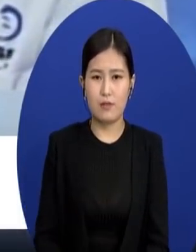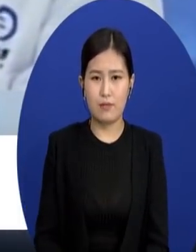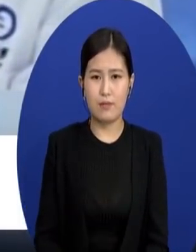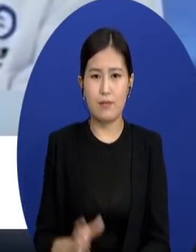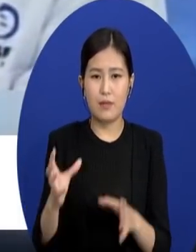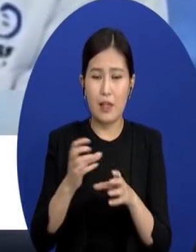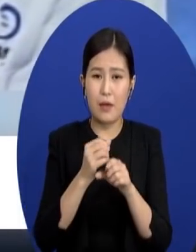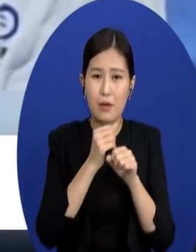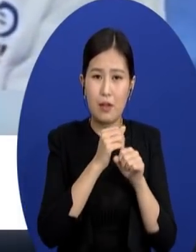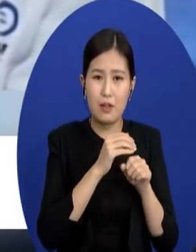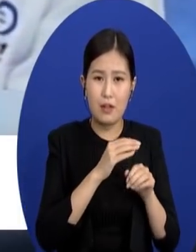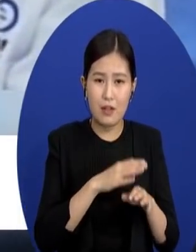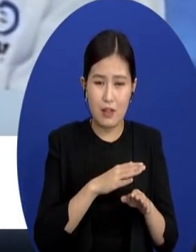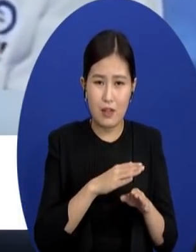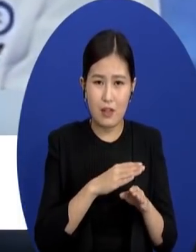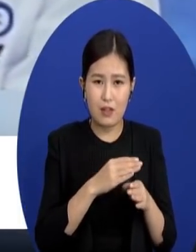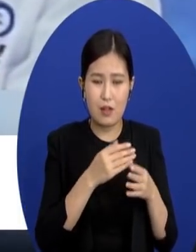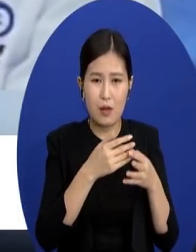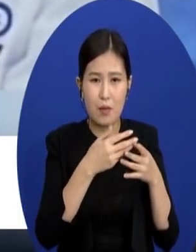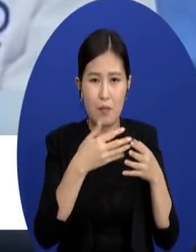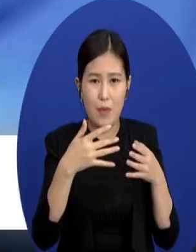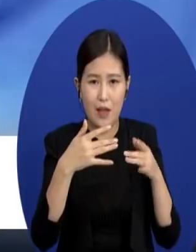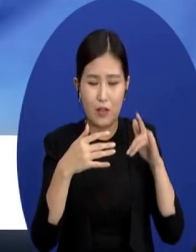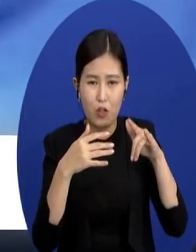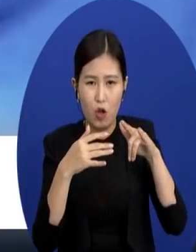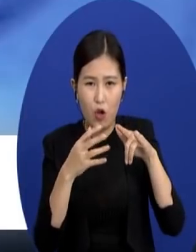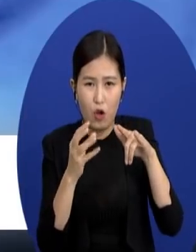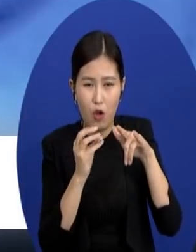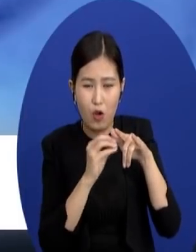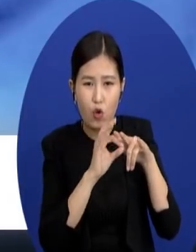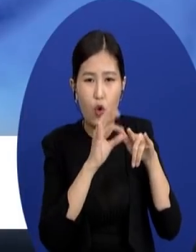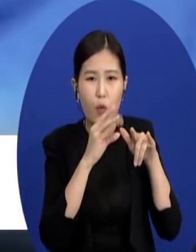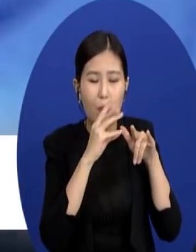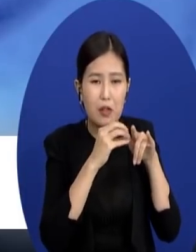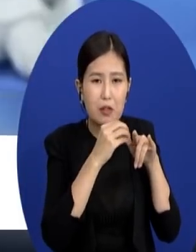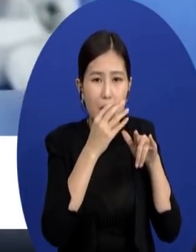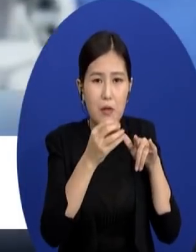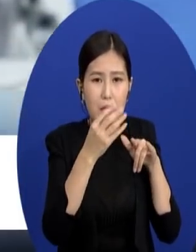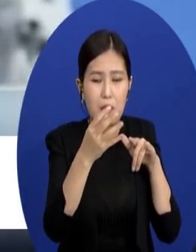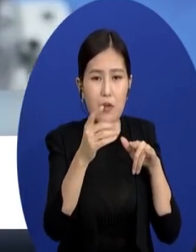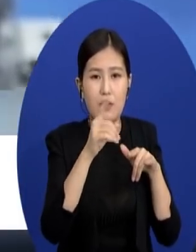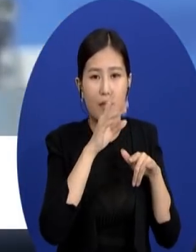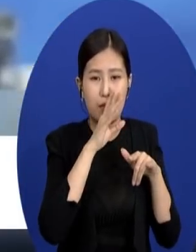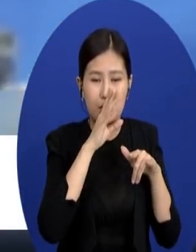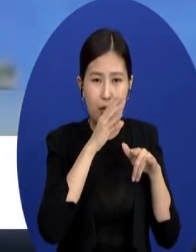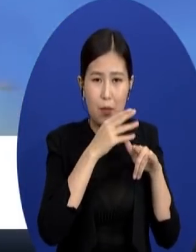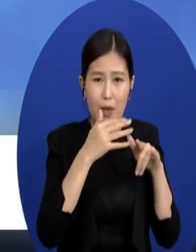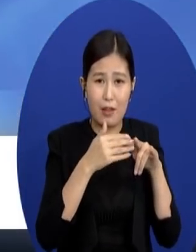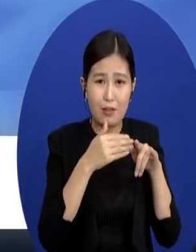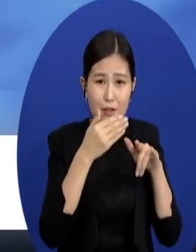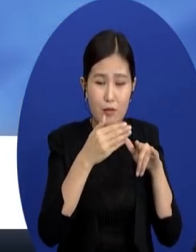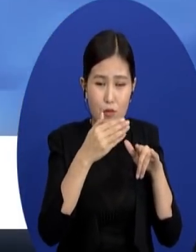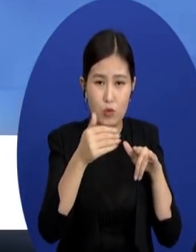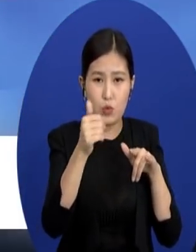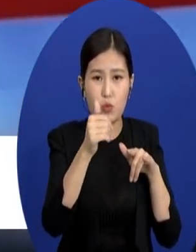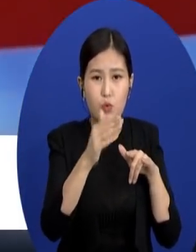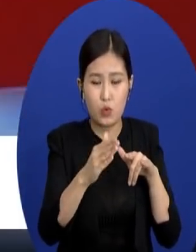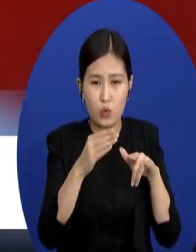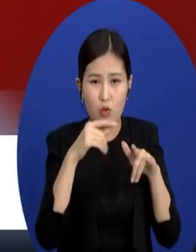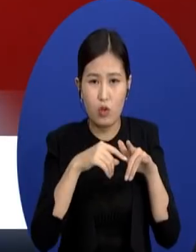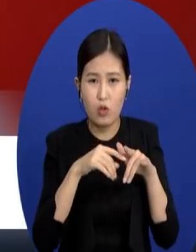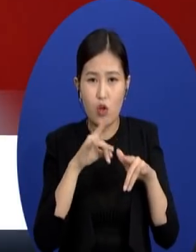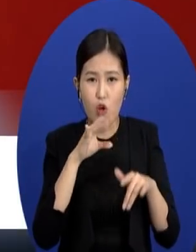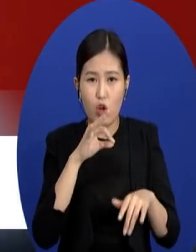5 хөлгийн тусгай зориулалтын төхөөрөмжөд дамжуулах юм байна. За дээжийг дамжуулах үйл явц дууснаа дараагаар уг робот